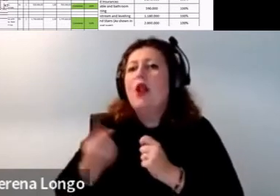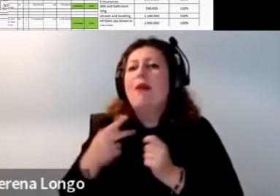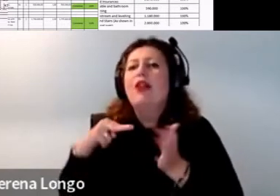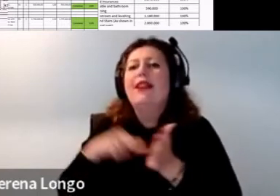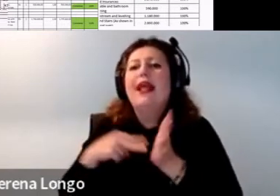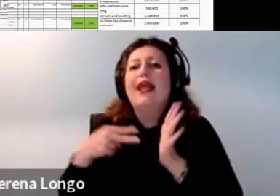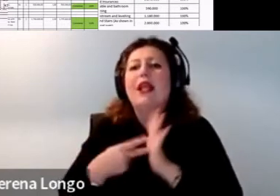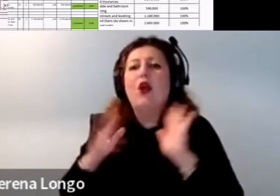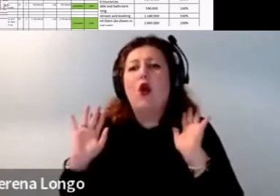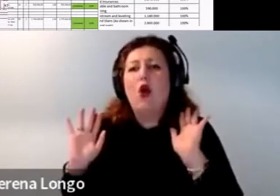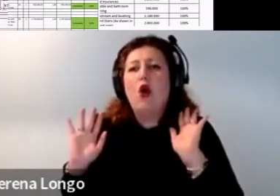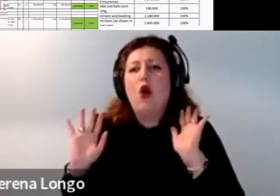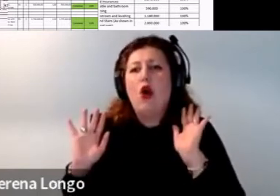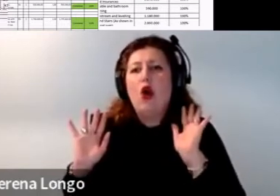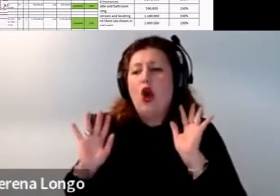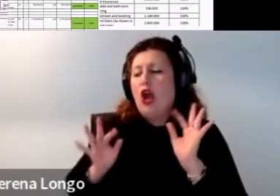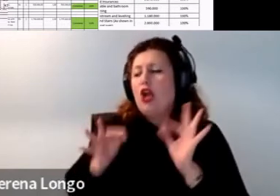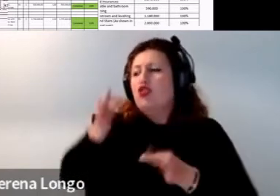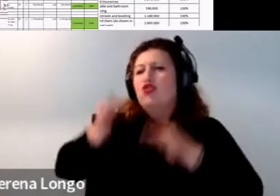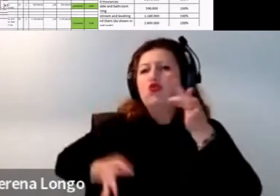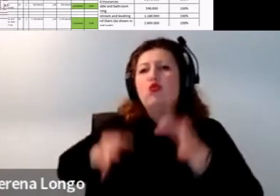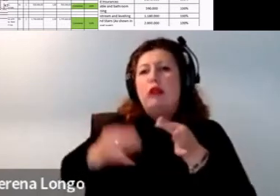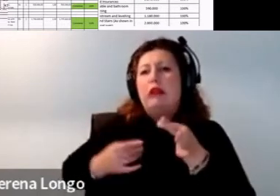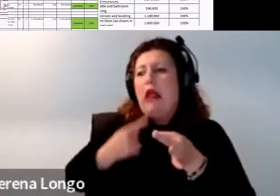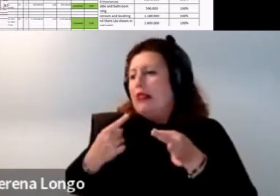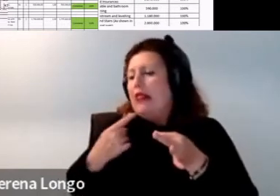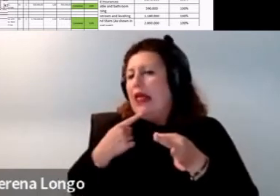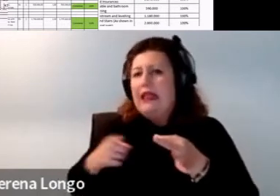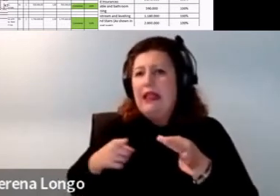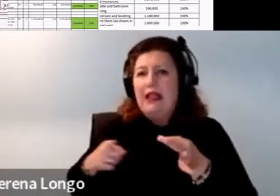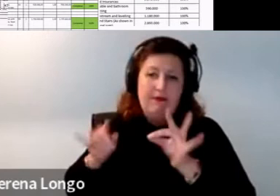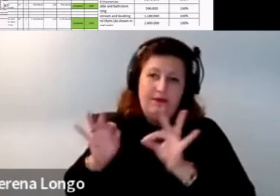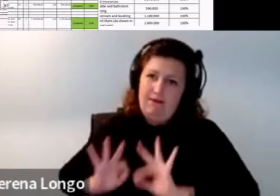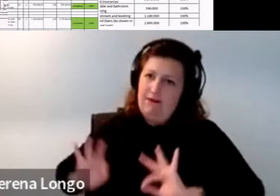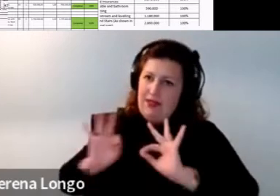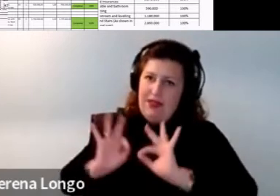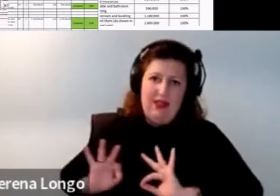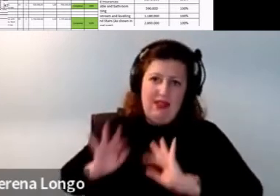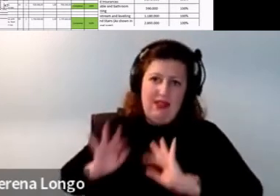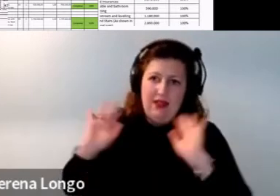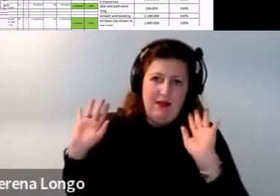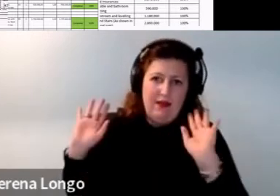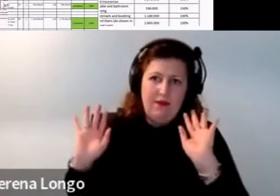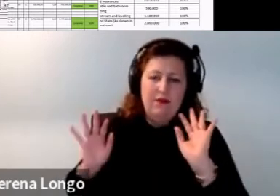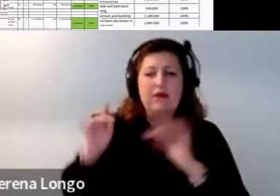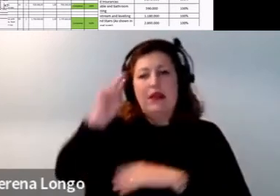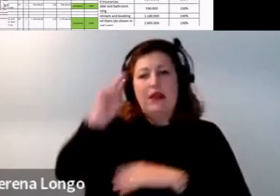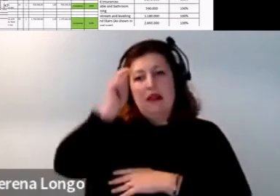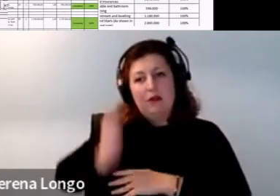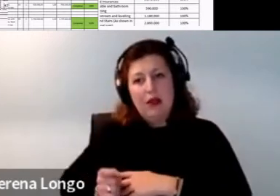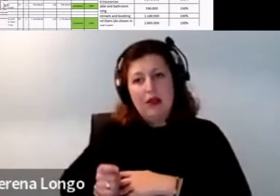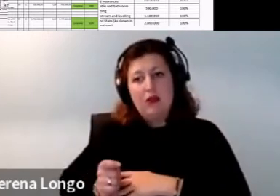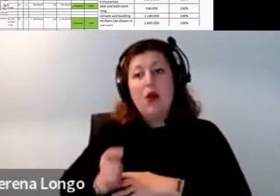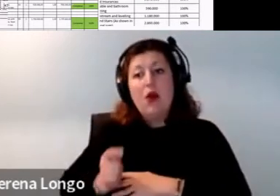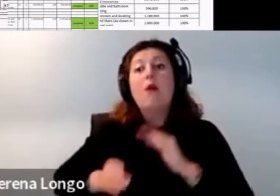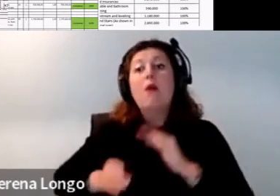forma di giudizio, sostanzialmente. Quindi questo primo step di progettazione, in tutti i casi,